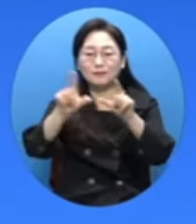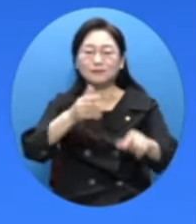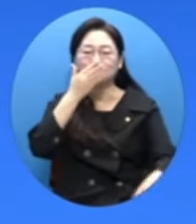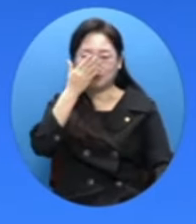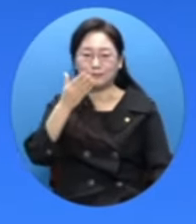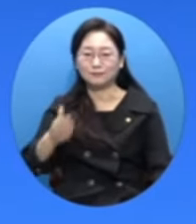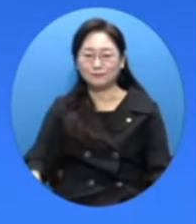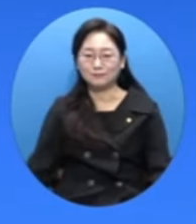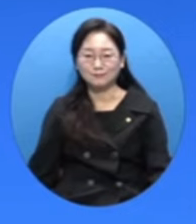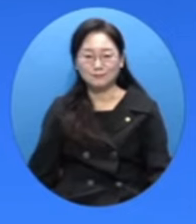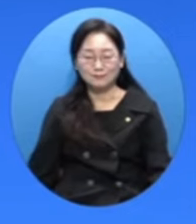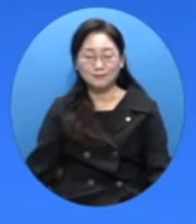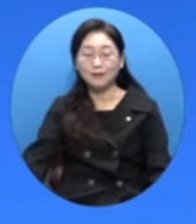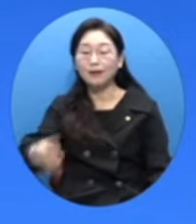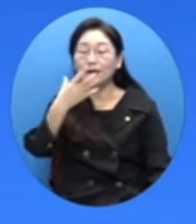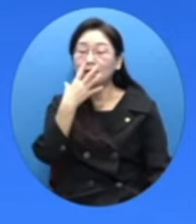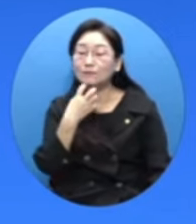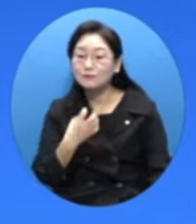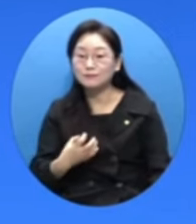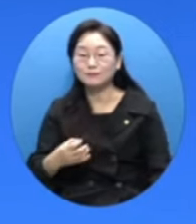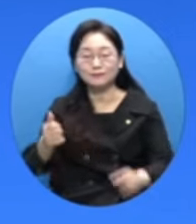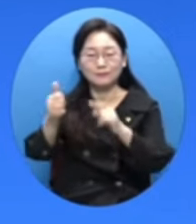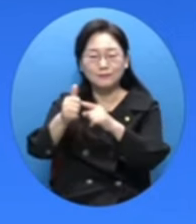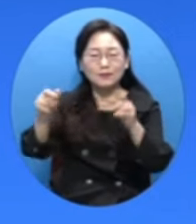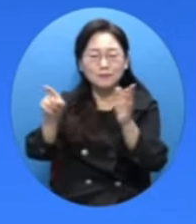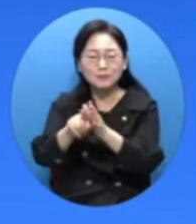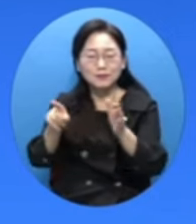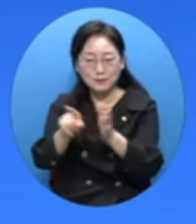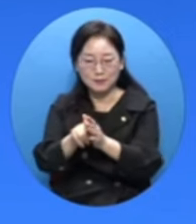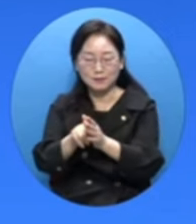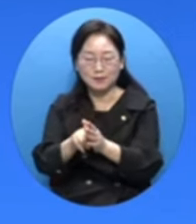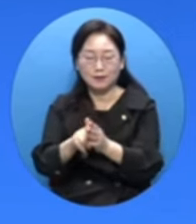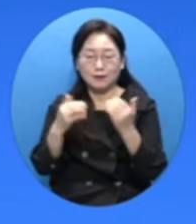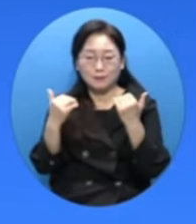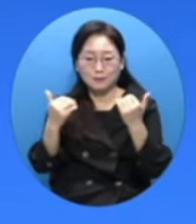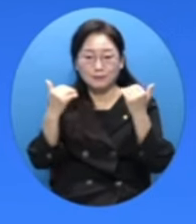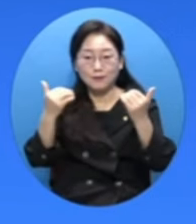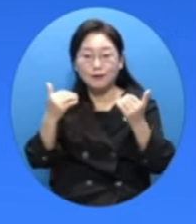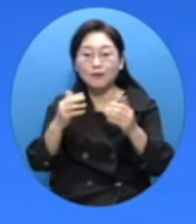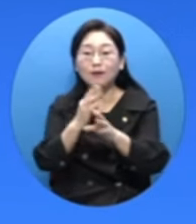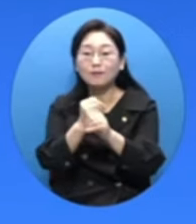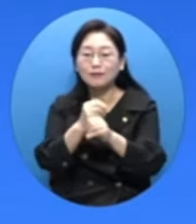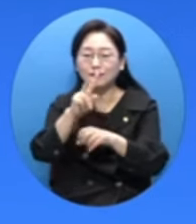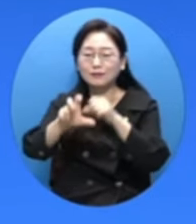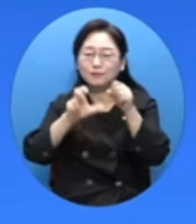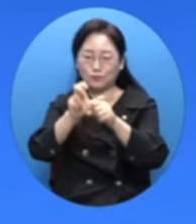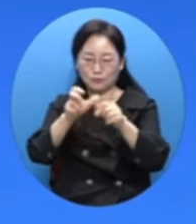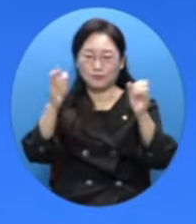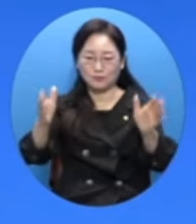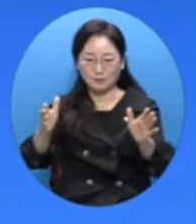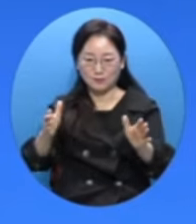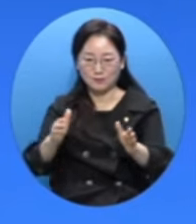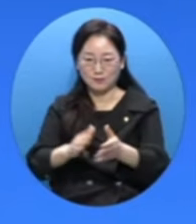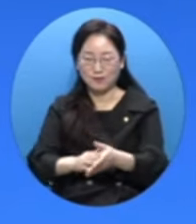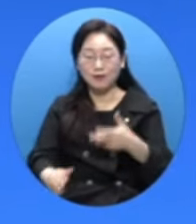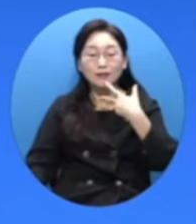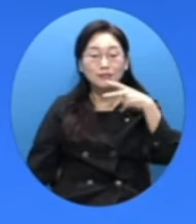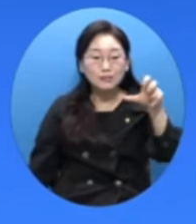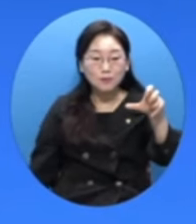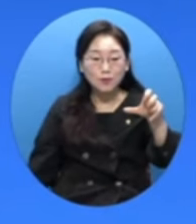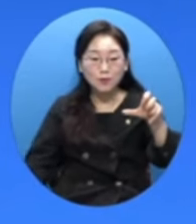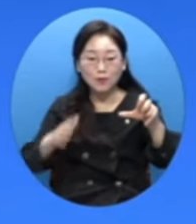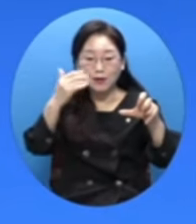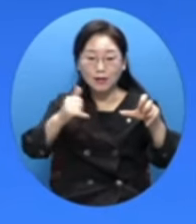것입니다. 아브라함이 이 믿음이 자라는 데까지 25년이 걸렸습니다. 75세에 받은